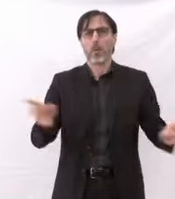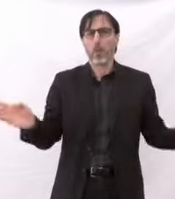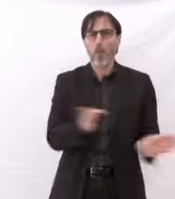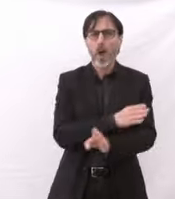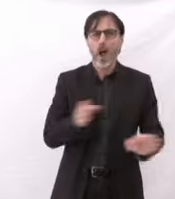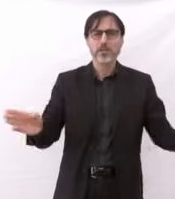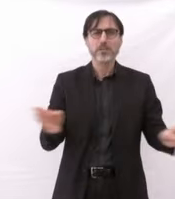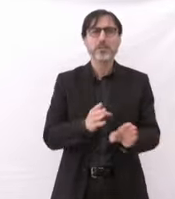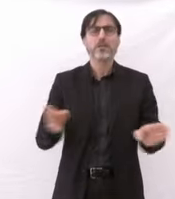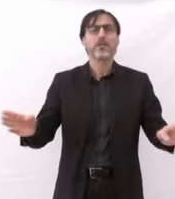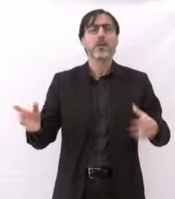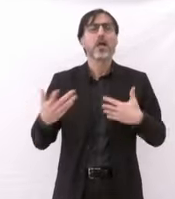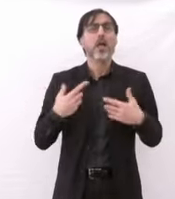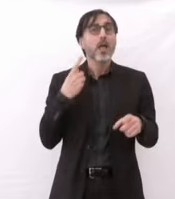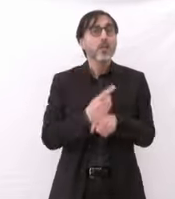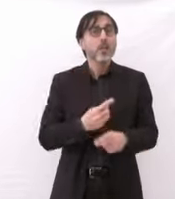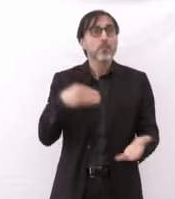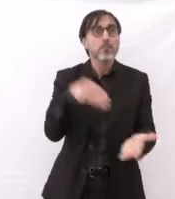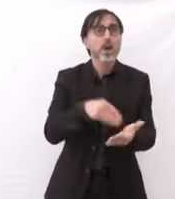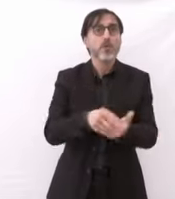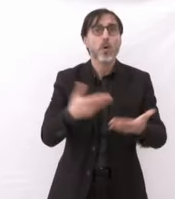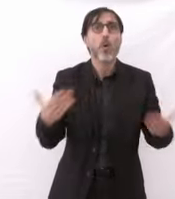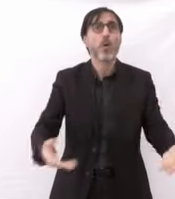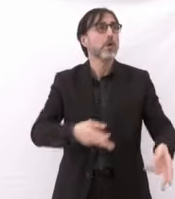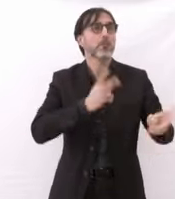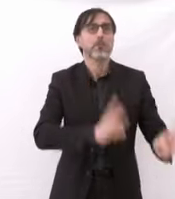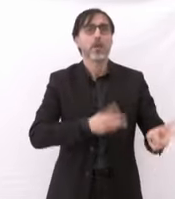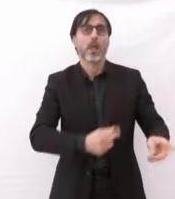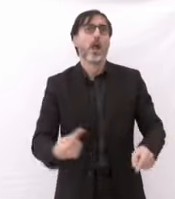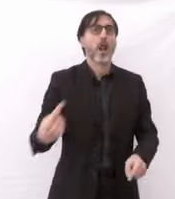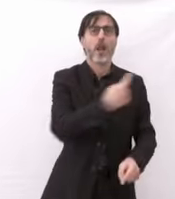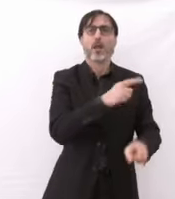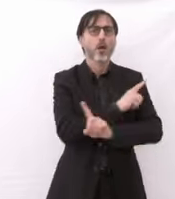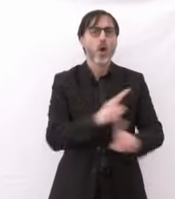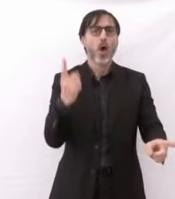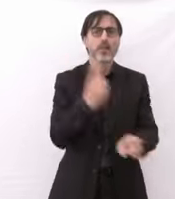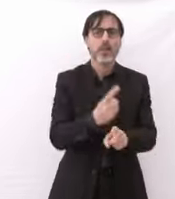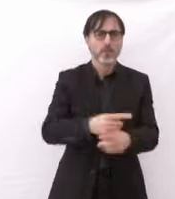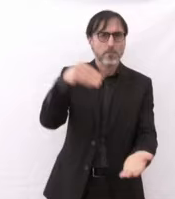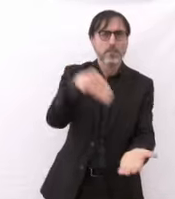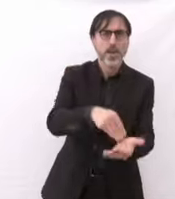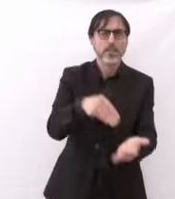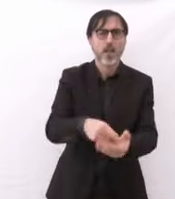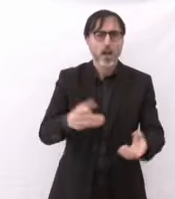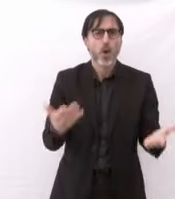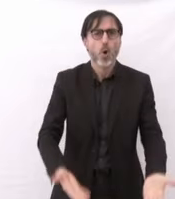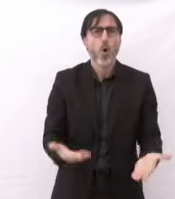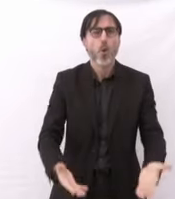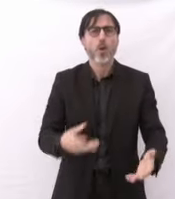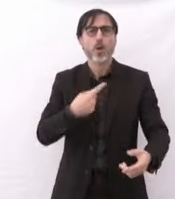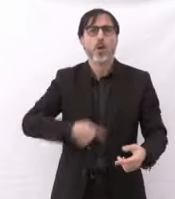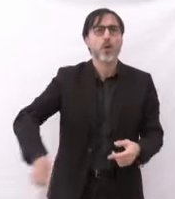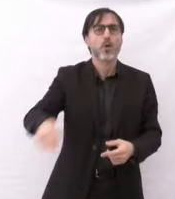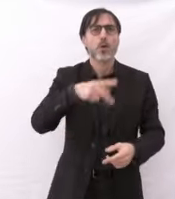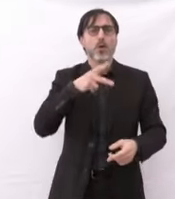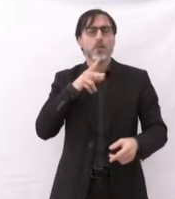che devono stare qui e non a parlare lì, perché qui stiamo parlando